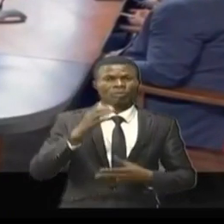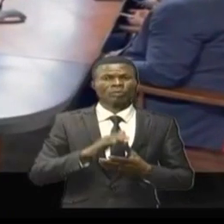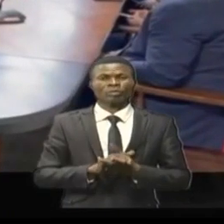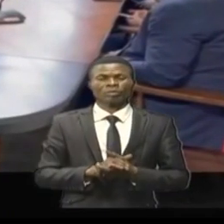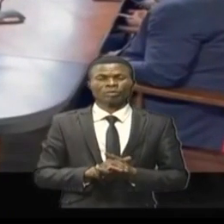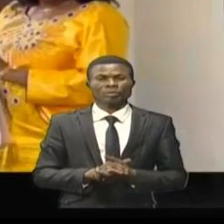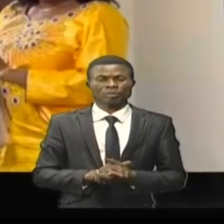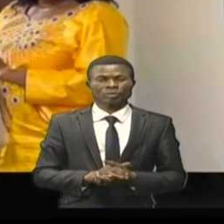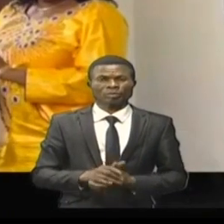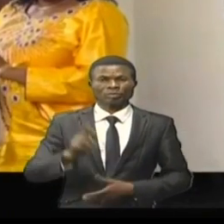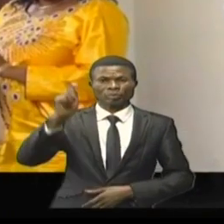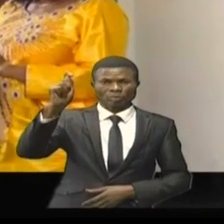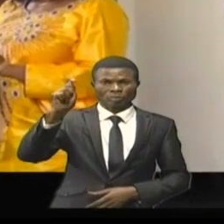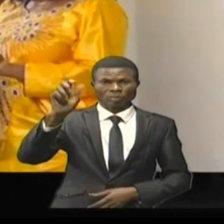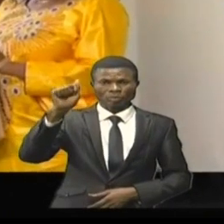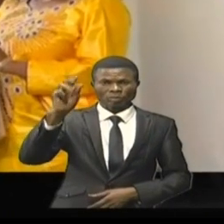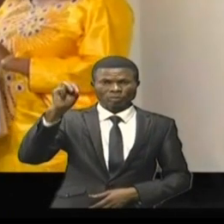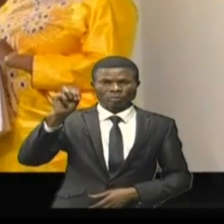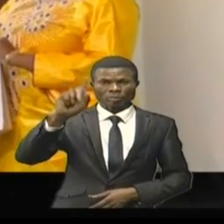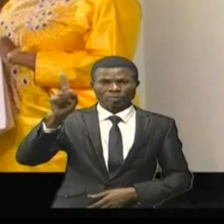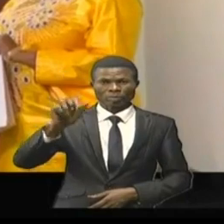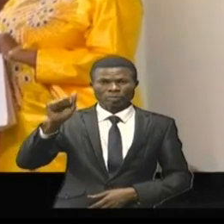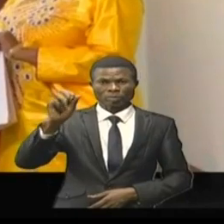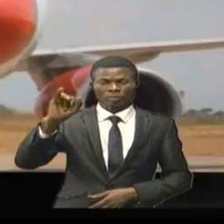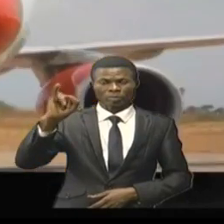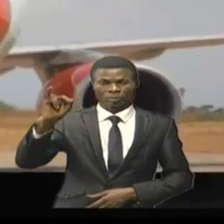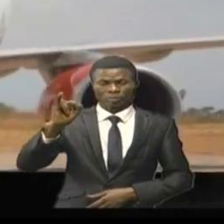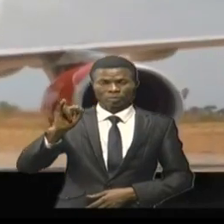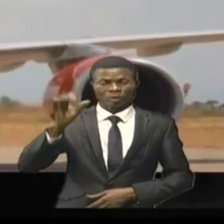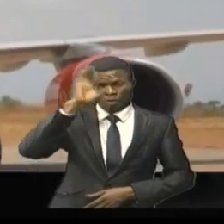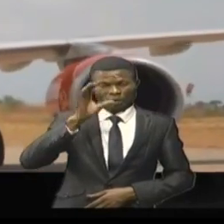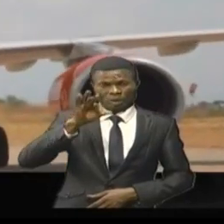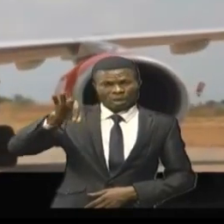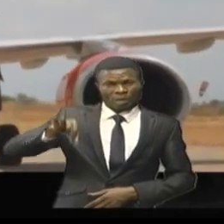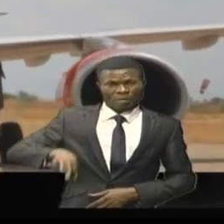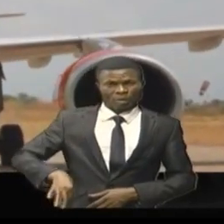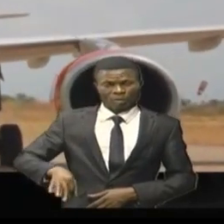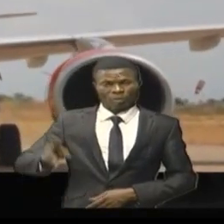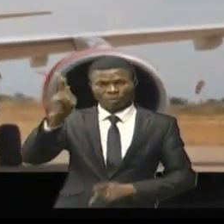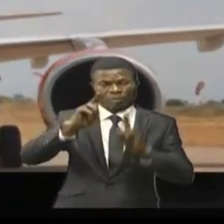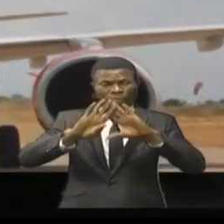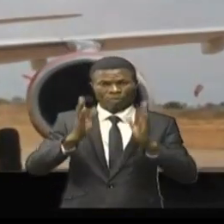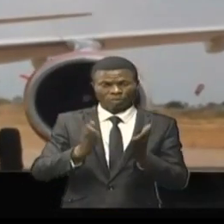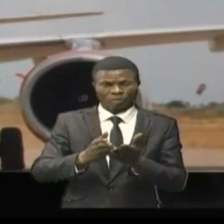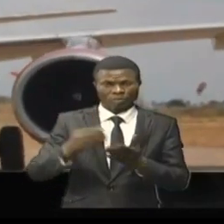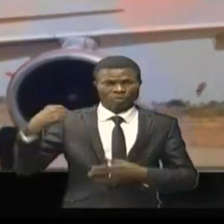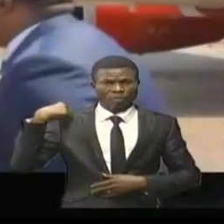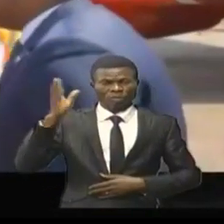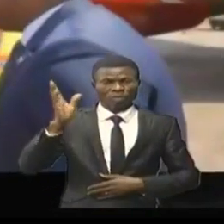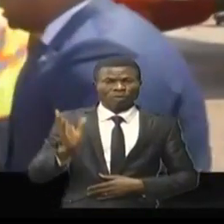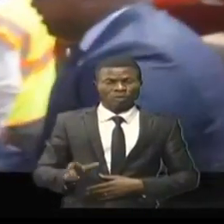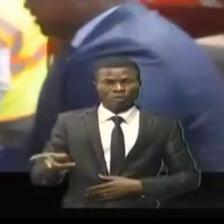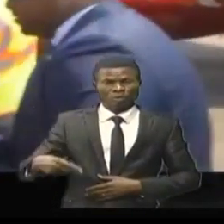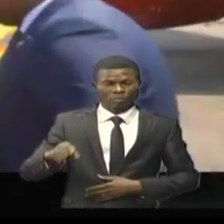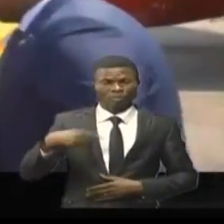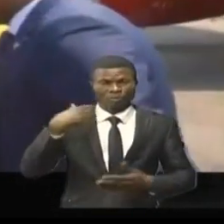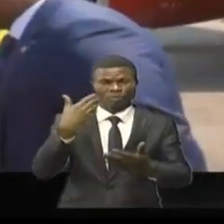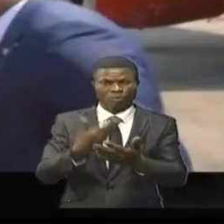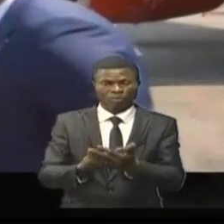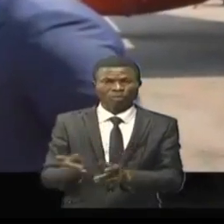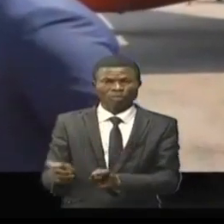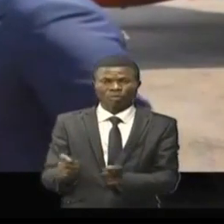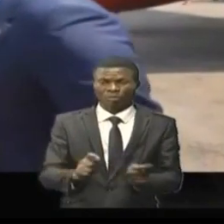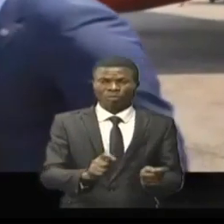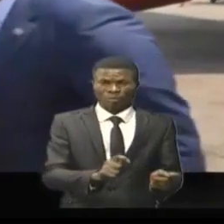unie de Tanzanie, à la recherche du bonheur de sa population, la gouverneure de Tanganyika, Julie Ngungwa Mayuma, est arrivée à Kalemie ce